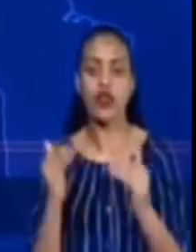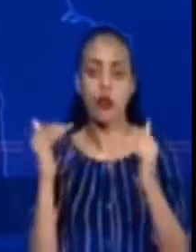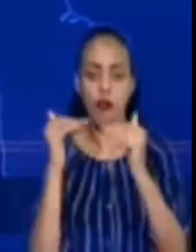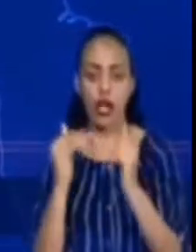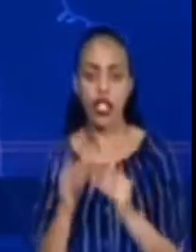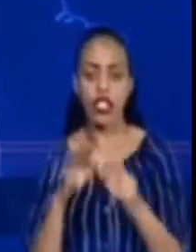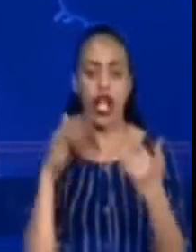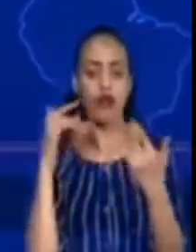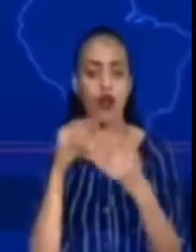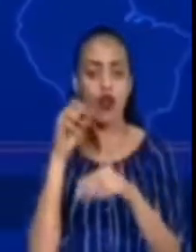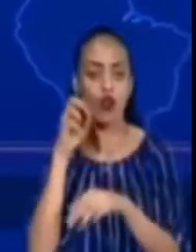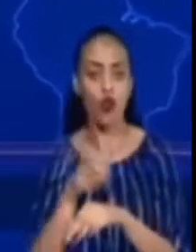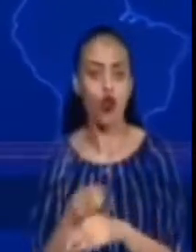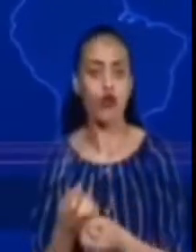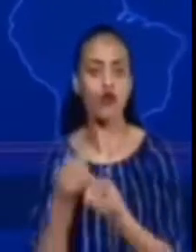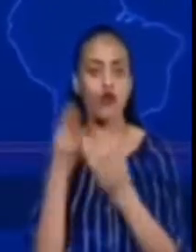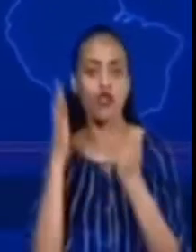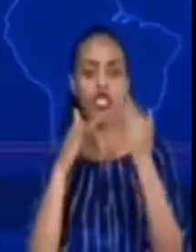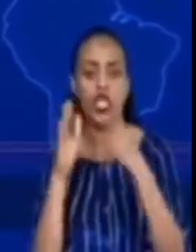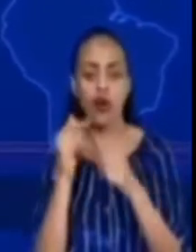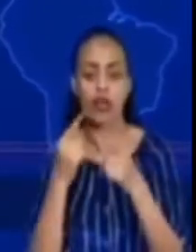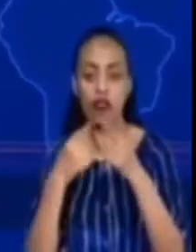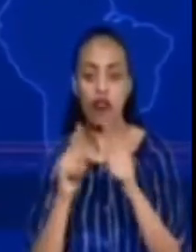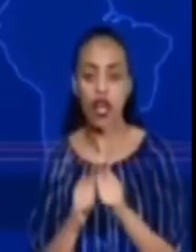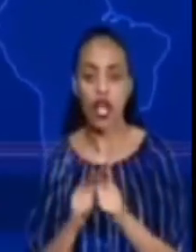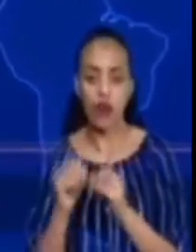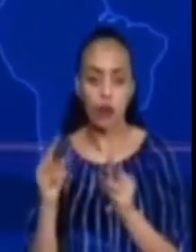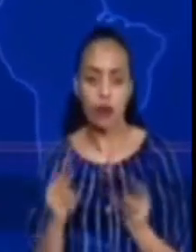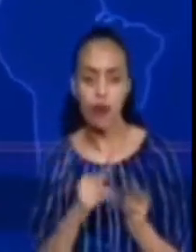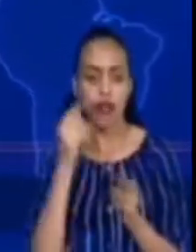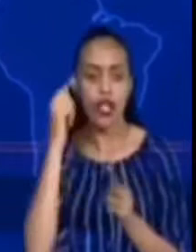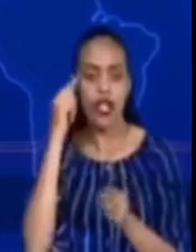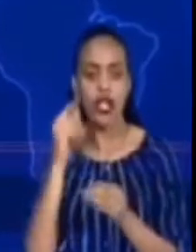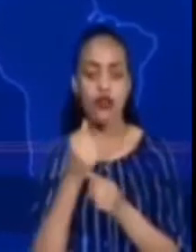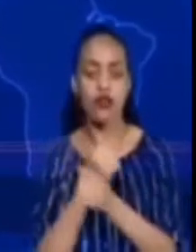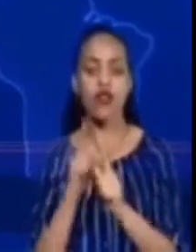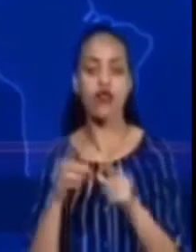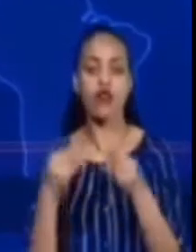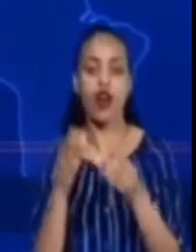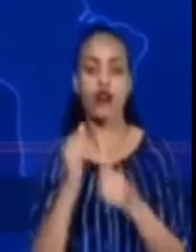እኔን የሚተካ ሰው አምጣለ ቆሻሻ በኢትዮጵያ ታሪክ አይተካም